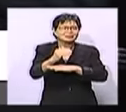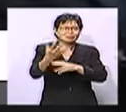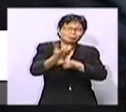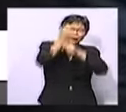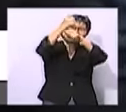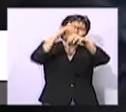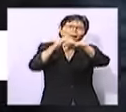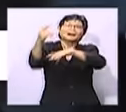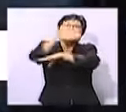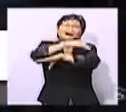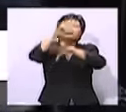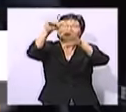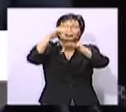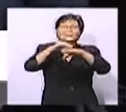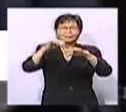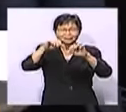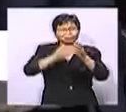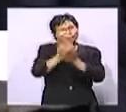ini.